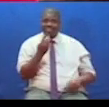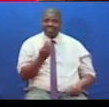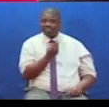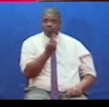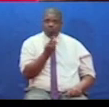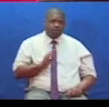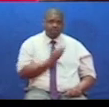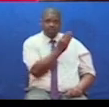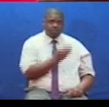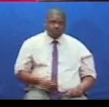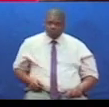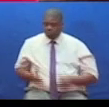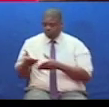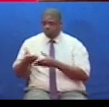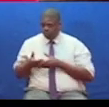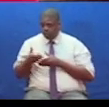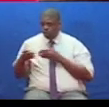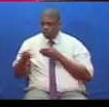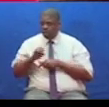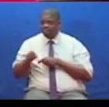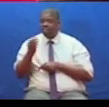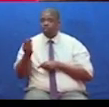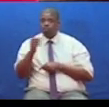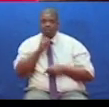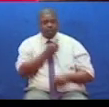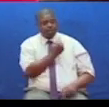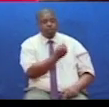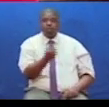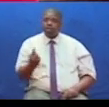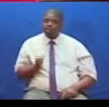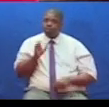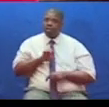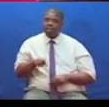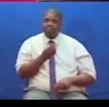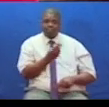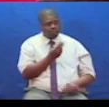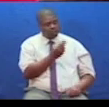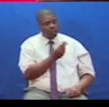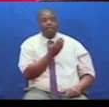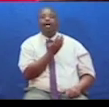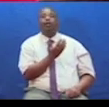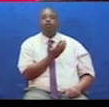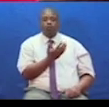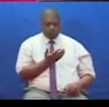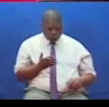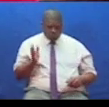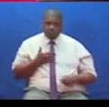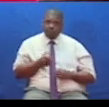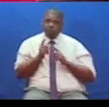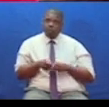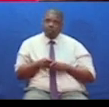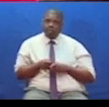tukichukua GDP per capita ya dola 3000 kwa kila mmoja. Kwa hiyo mwaka 2025 tunapaswa kuwa na